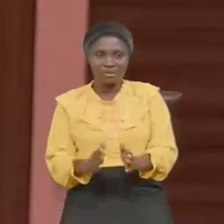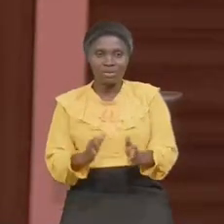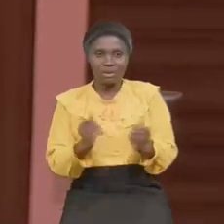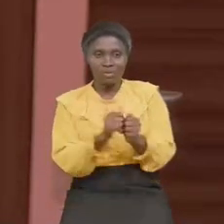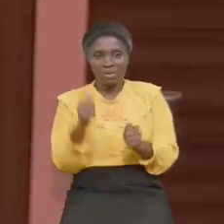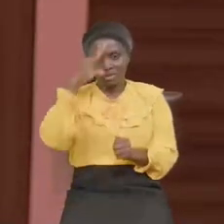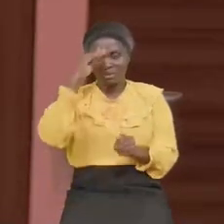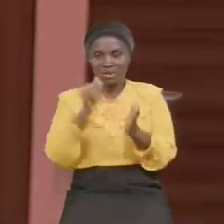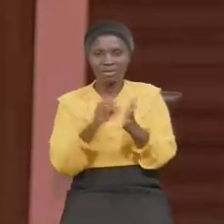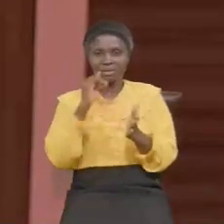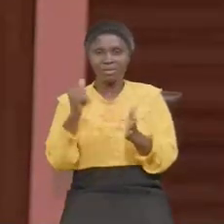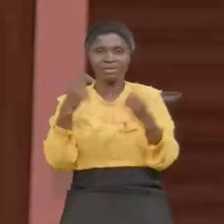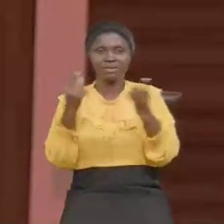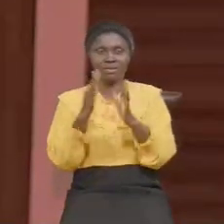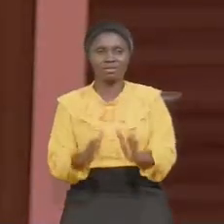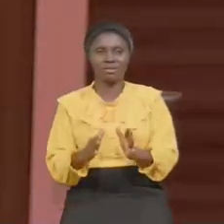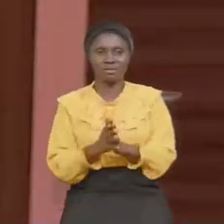Peut-être quelqu'un là-bas,